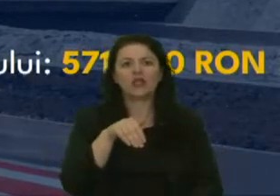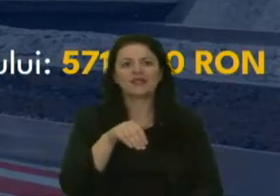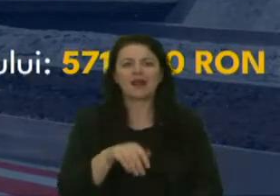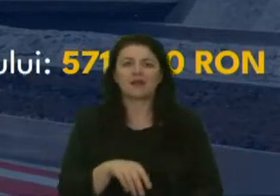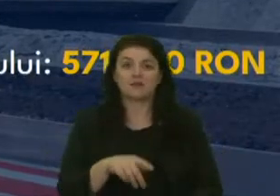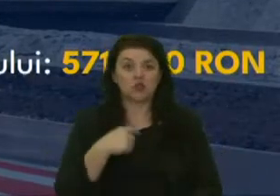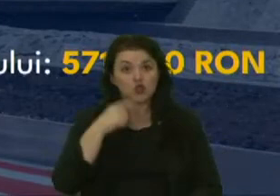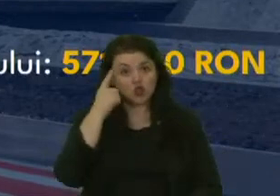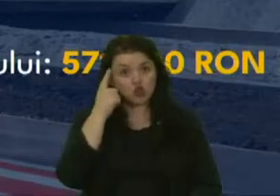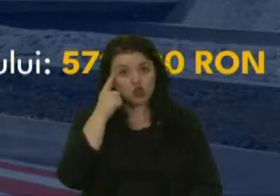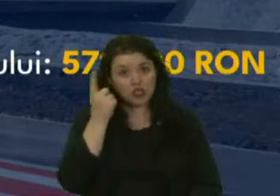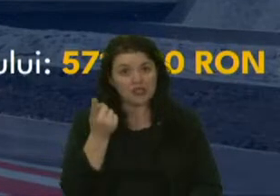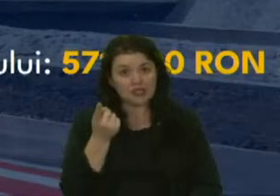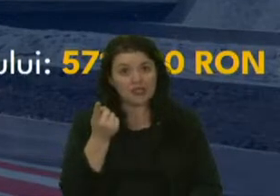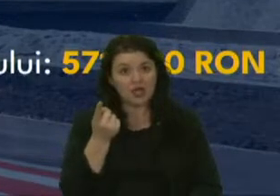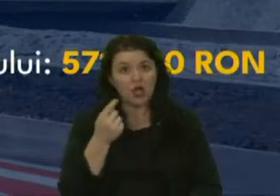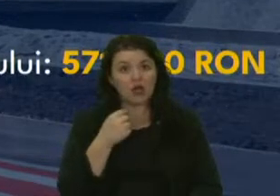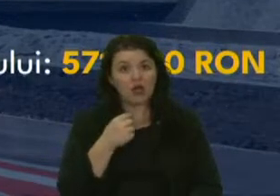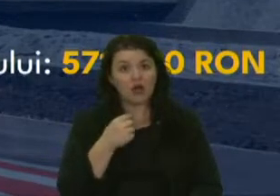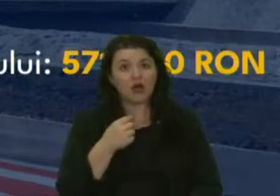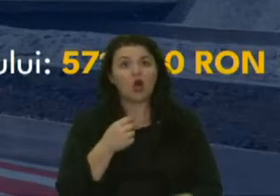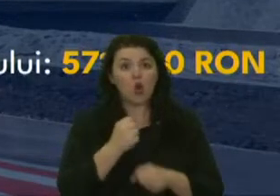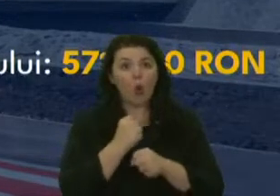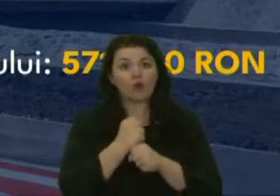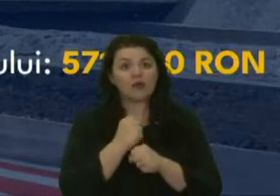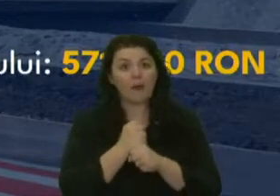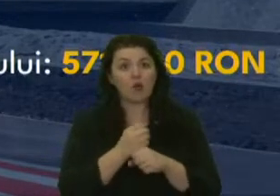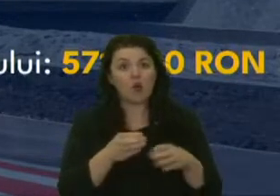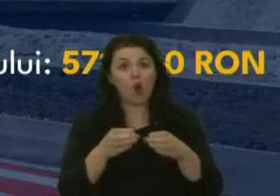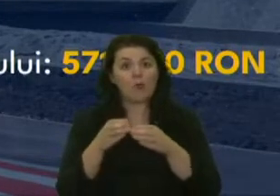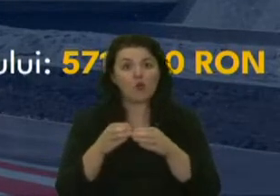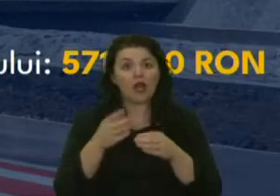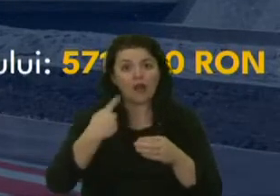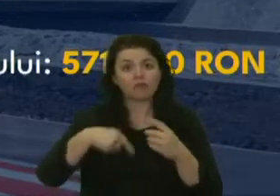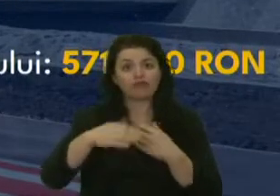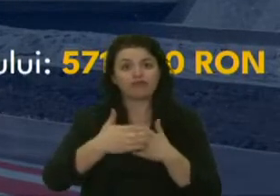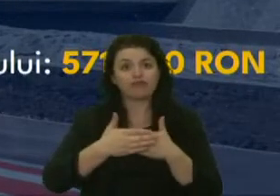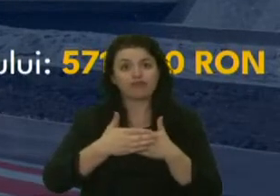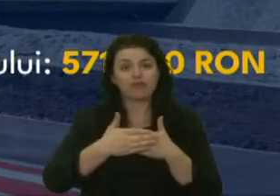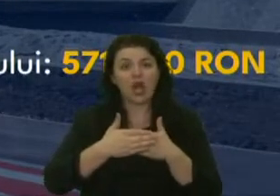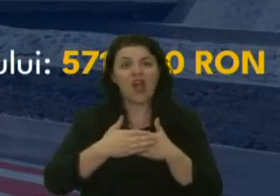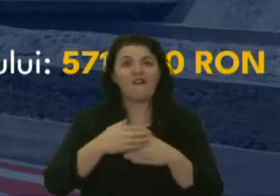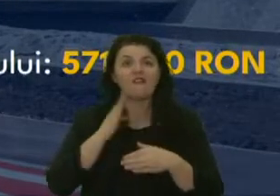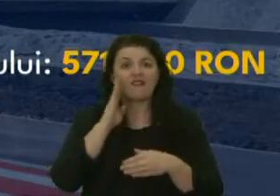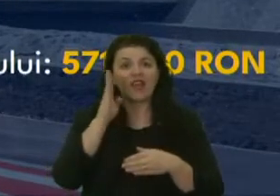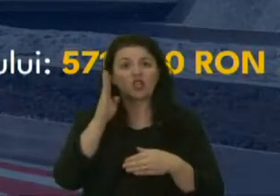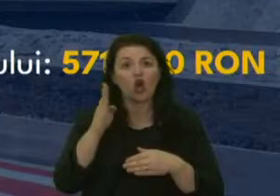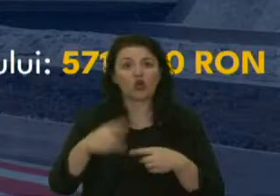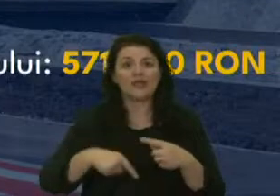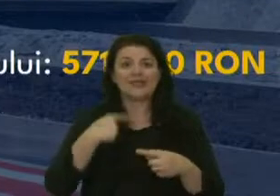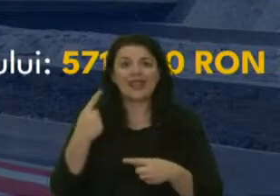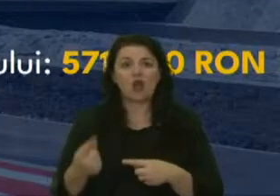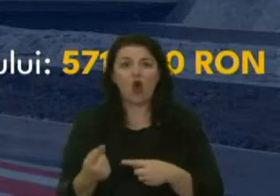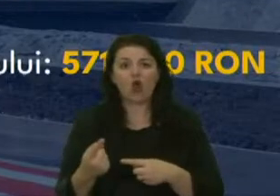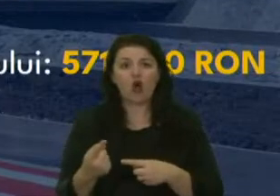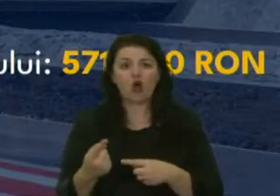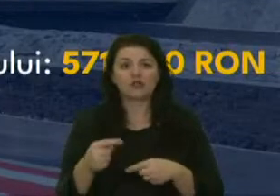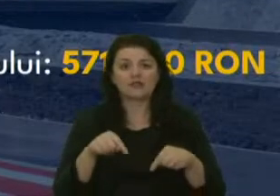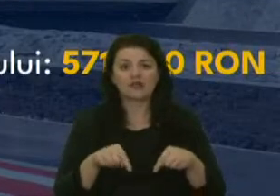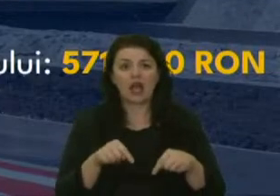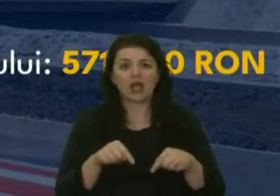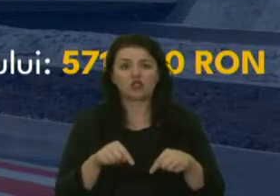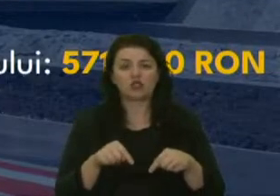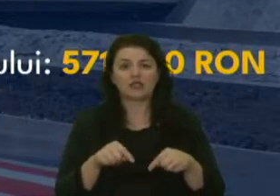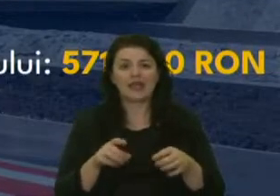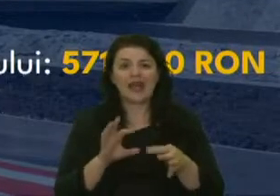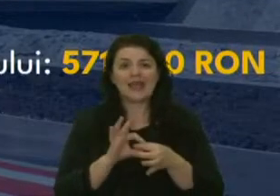cum deja voi știți dumneavoastră cunoașteți lucrăm cu comunele din preajmă viitorul trebuie să meargă dincolo de această de